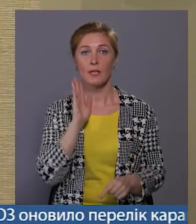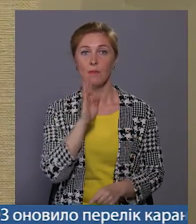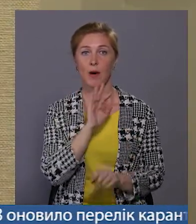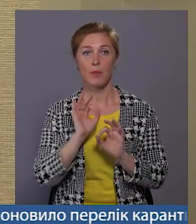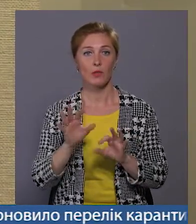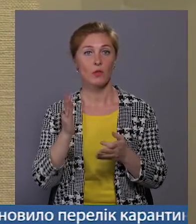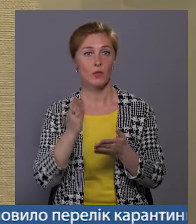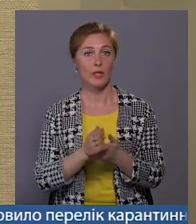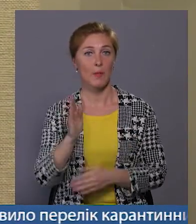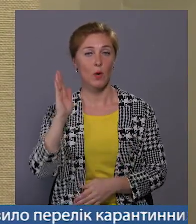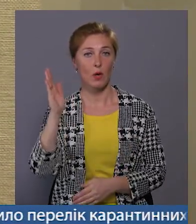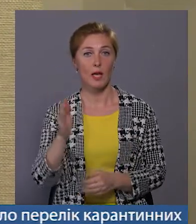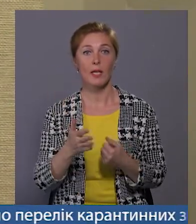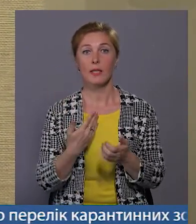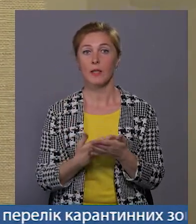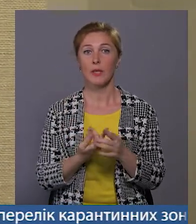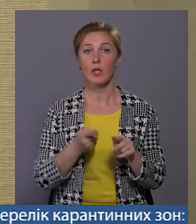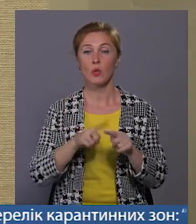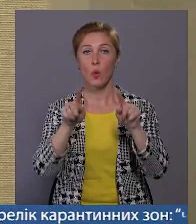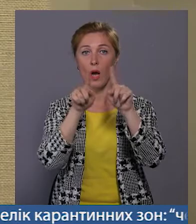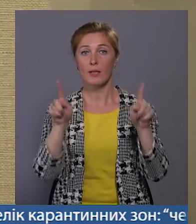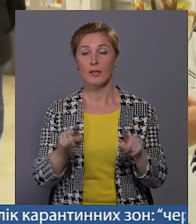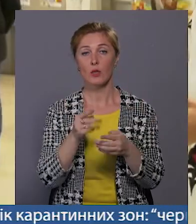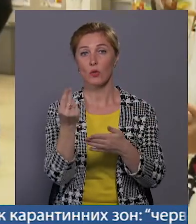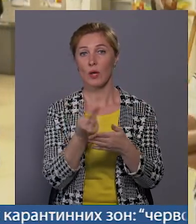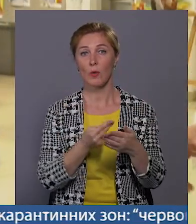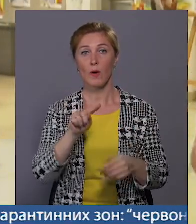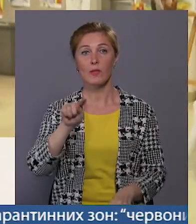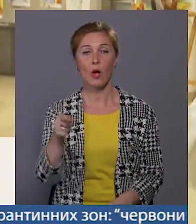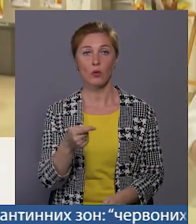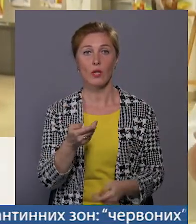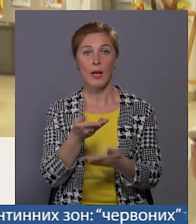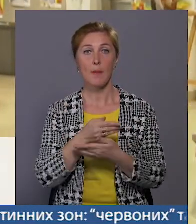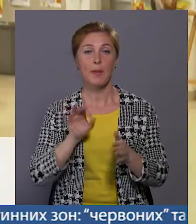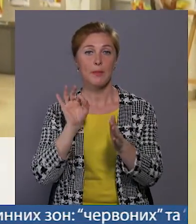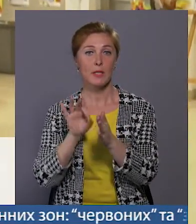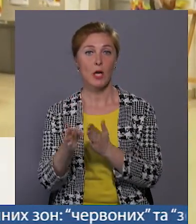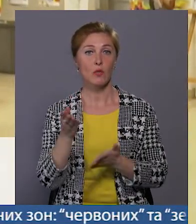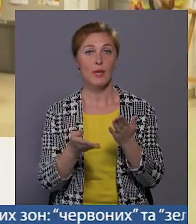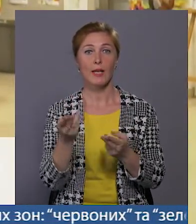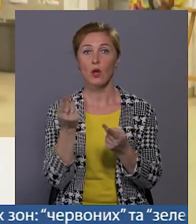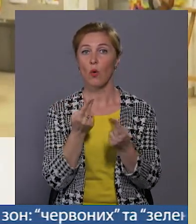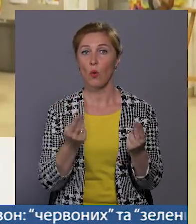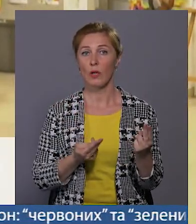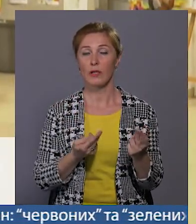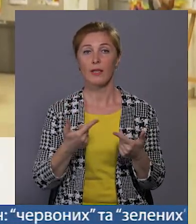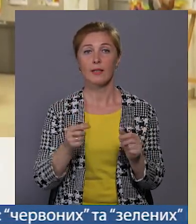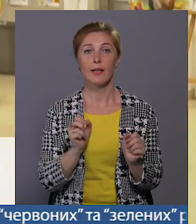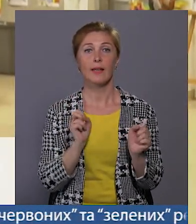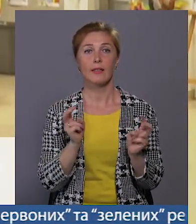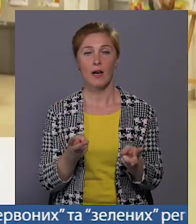значний прогрес. До прикладу, цю картину намалював за годину. Ми йому підказуємо, який колір, де, як